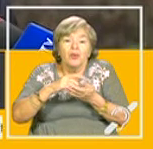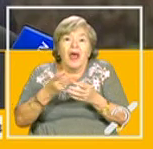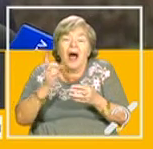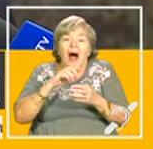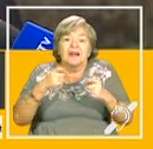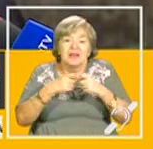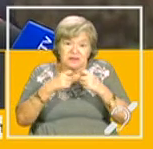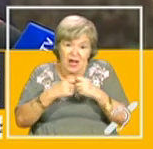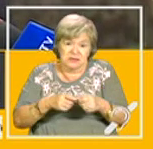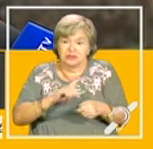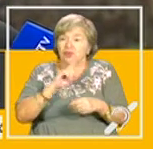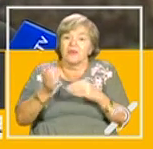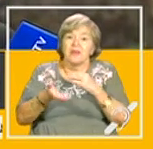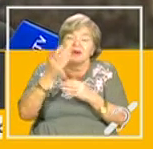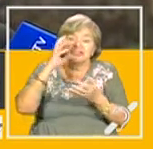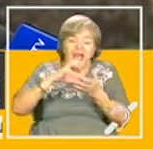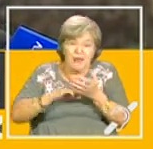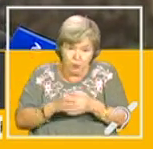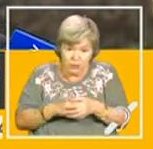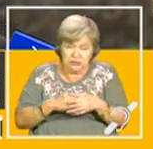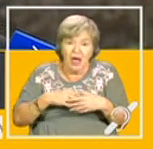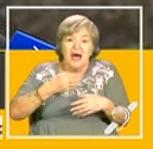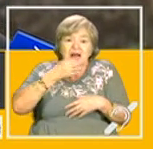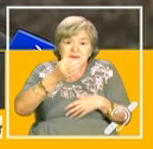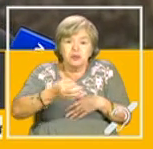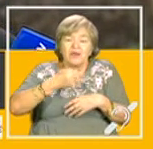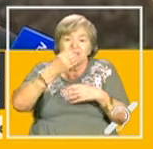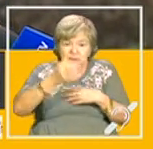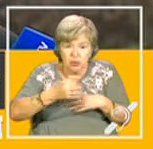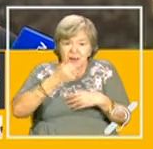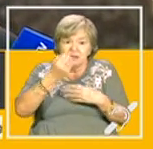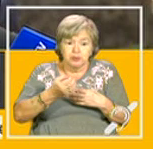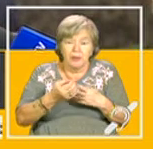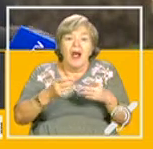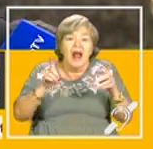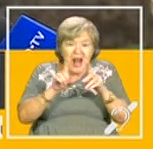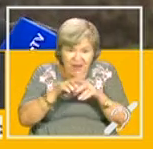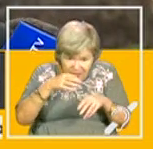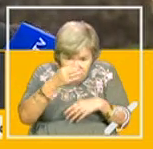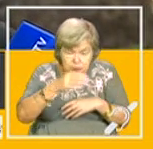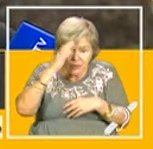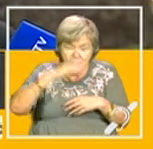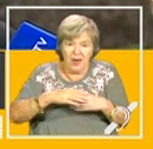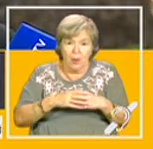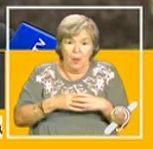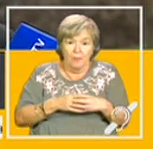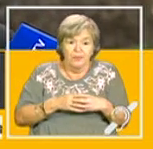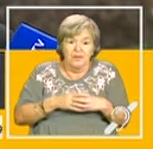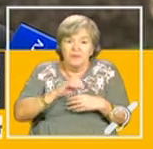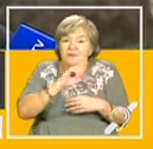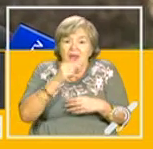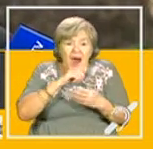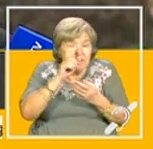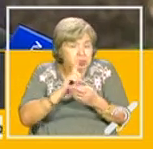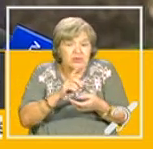nou impozit. Ia 1000 oară care vă răspund și vă răspund de fiecare dată când mă întrebați, indiferent de tonul în care